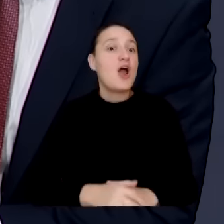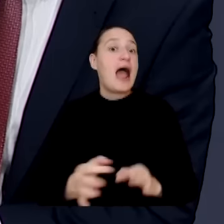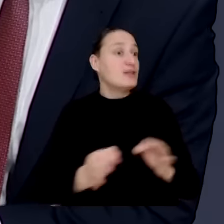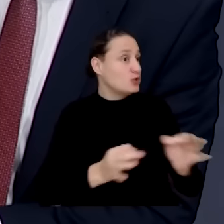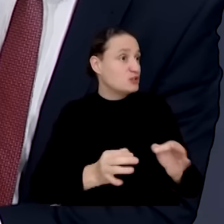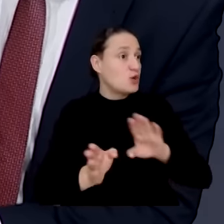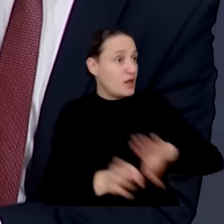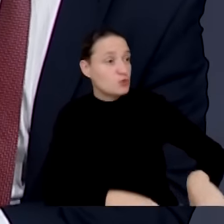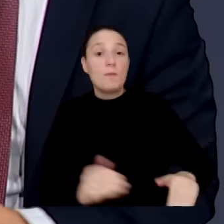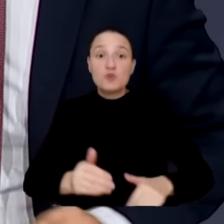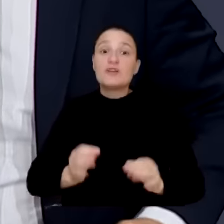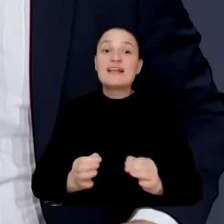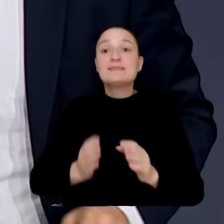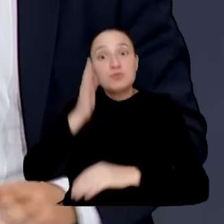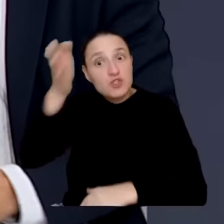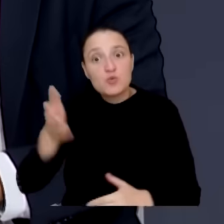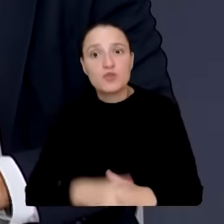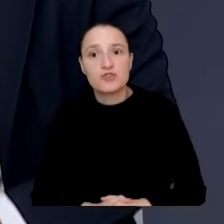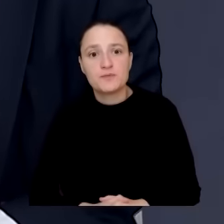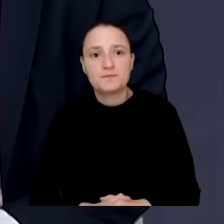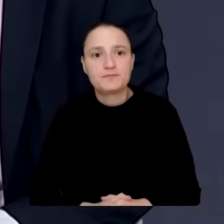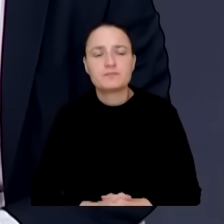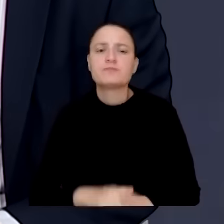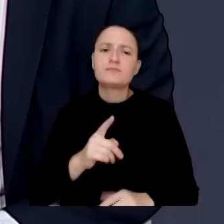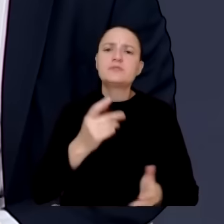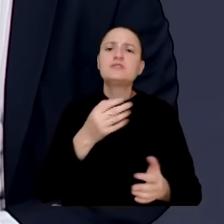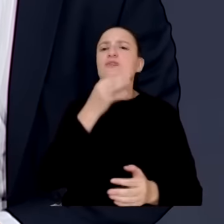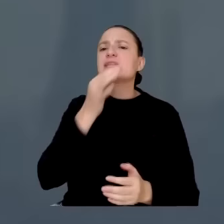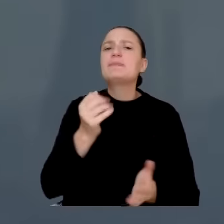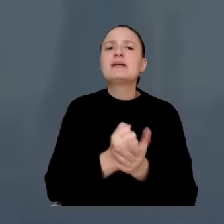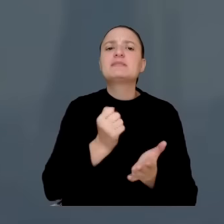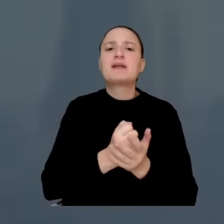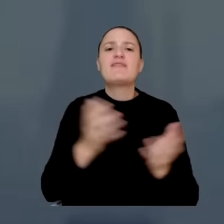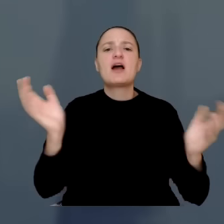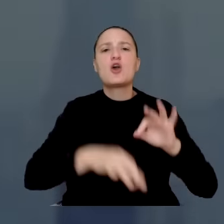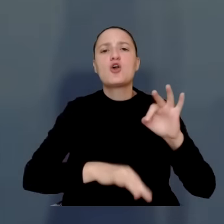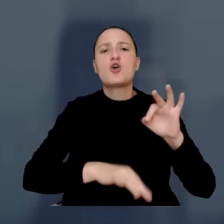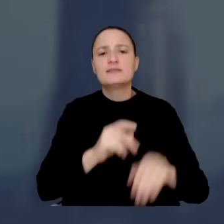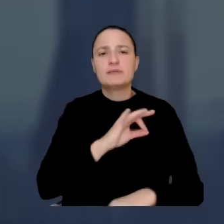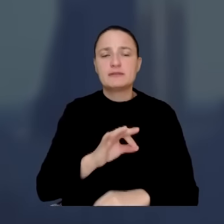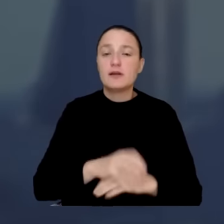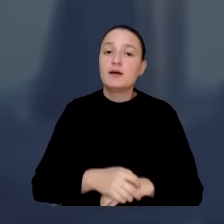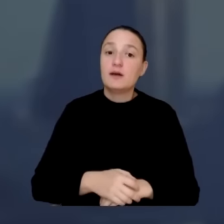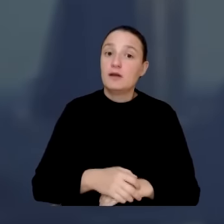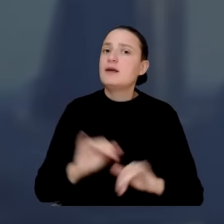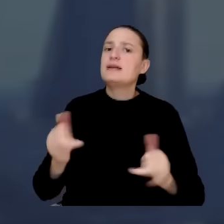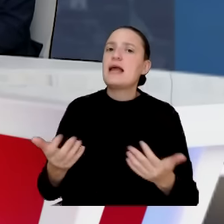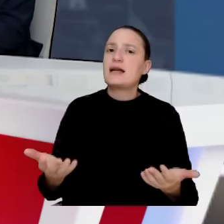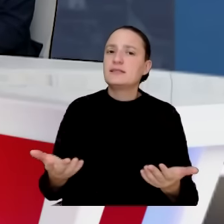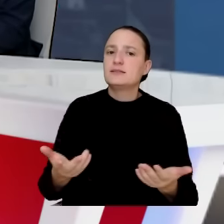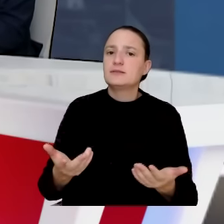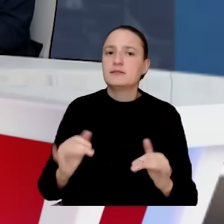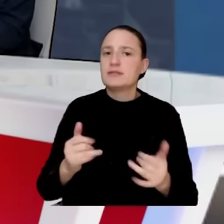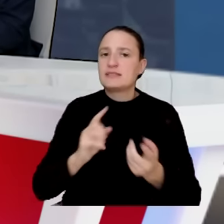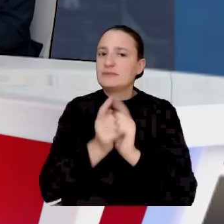zreflektował co do przyszłości To ja o ten Kongres jeszcze zapytam Czyli jak zmiana